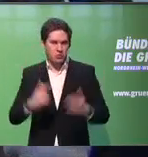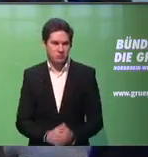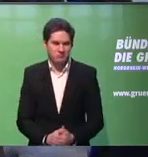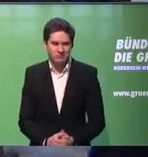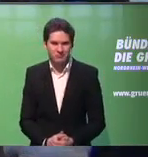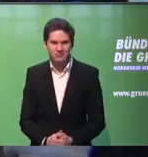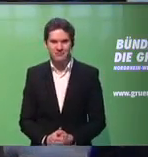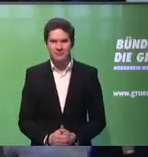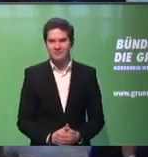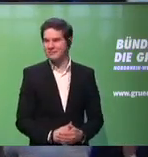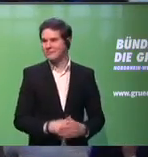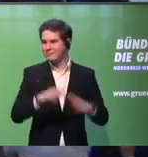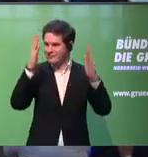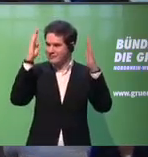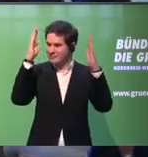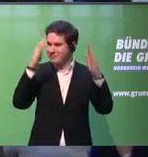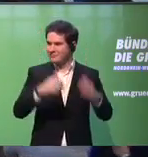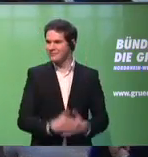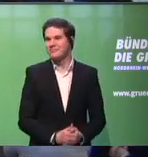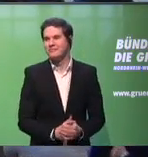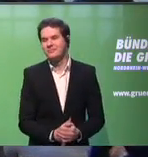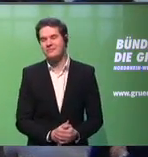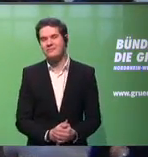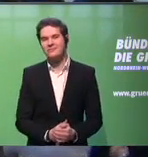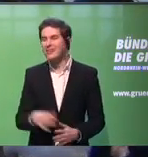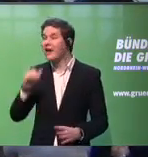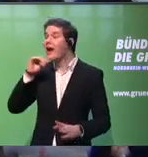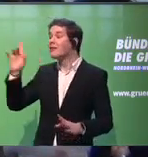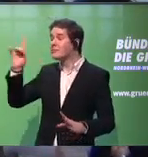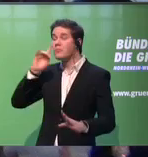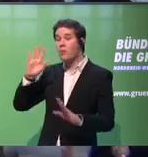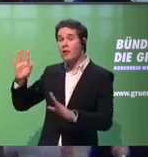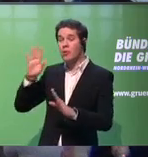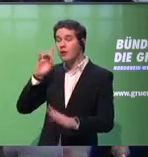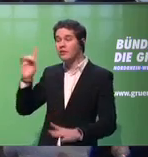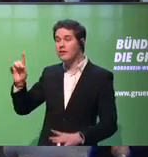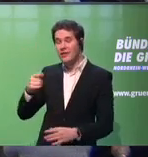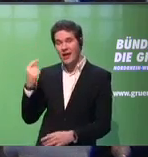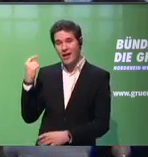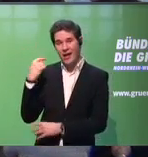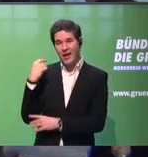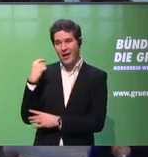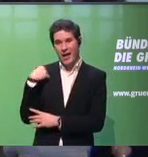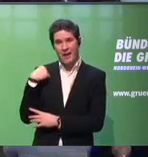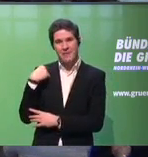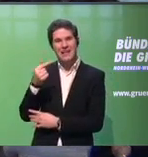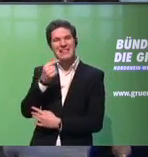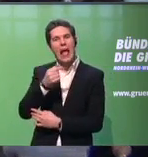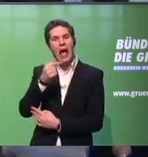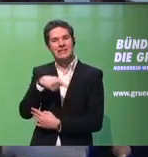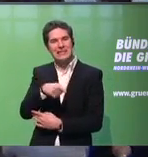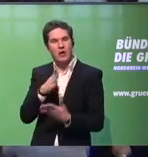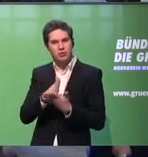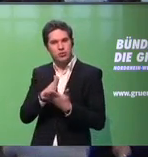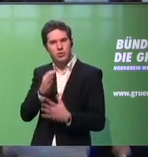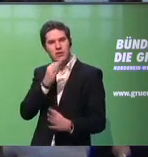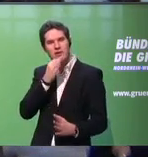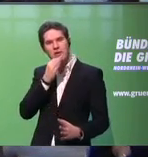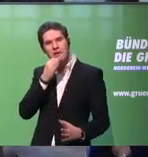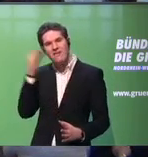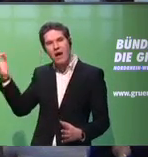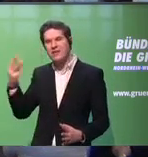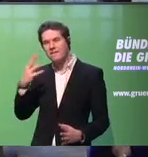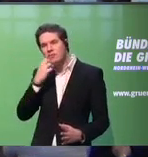schönen, nein, es Monika, ich bitte dich auch noch mal um kurz auf, weil die Fragerin Theresa möchte doch auch wirklich noch mal sehr gern von